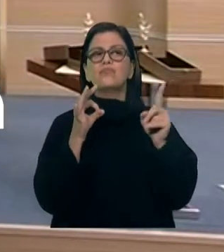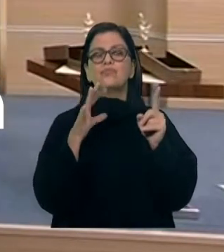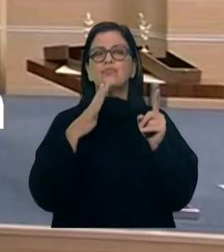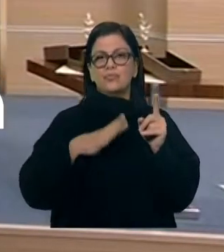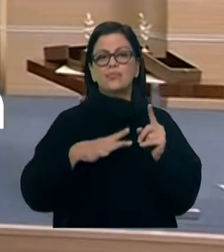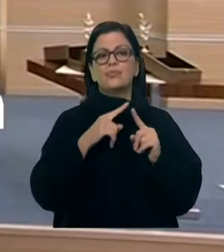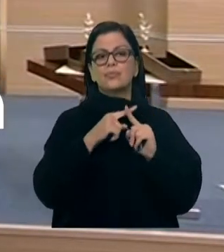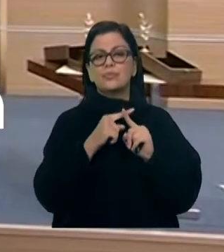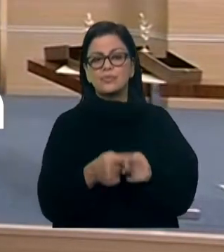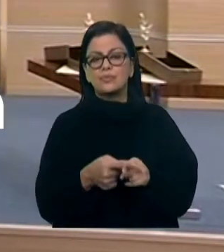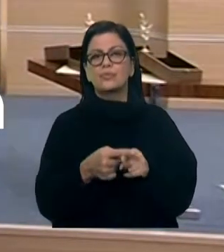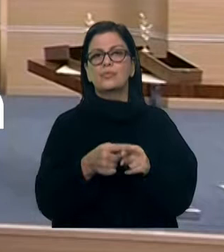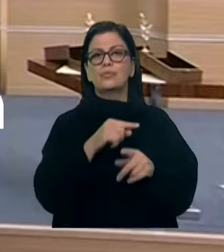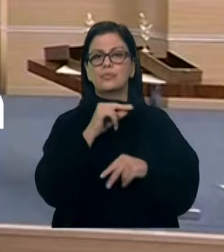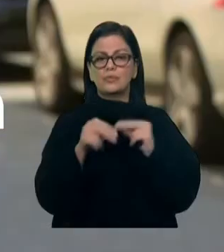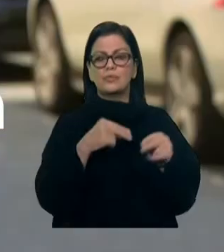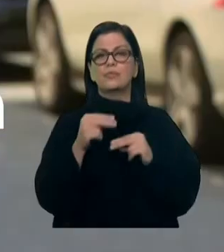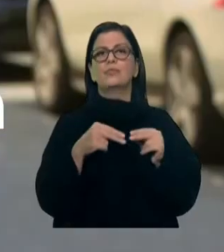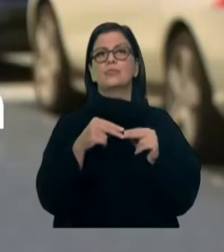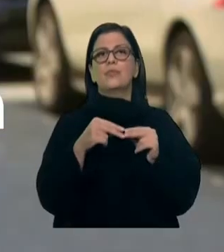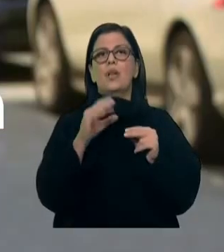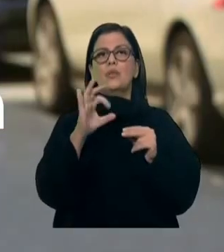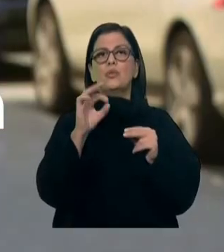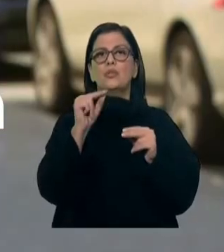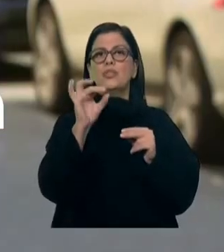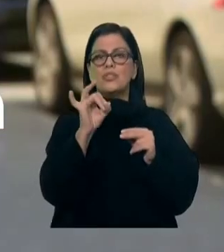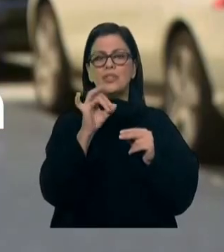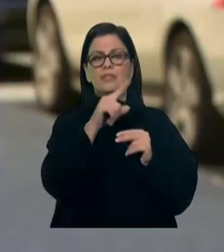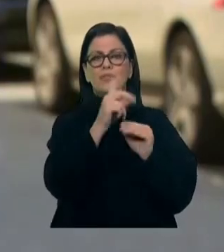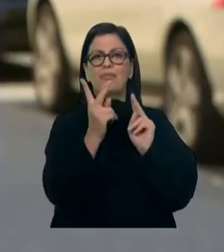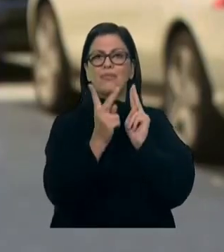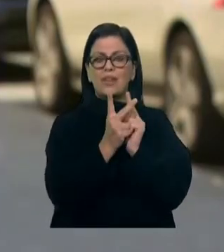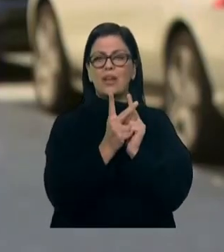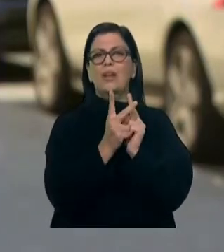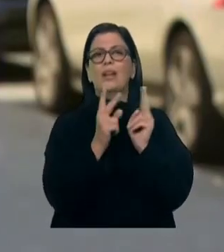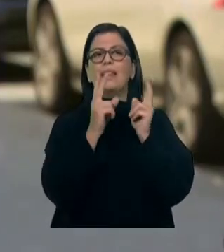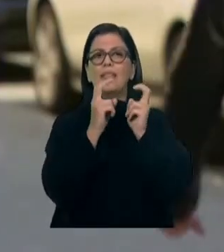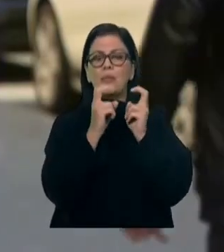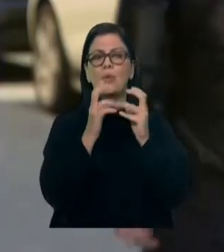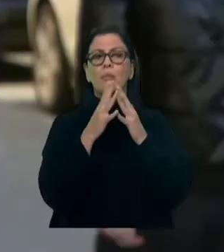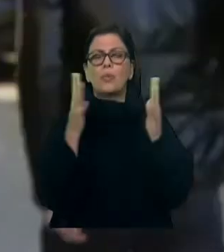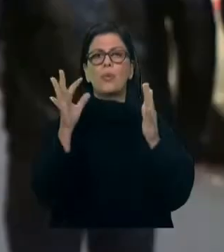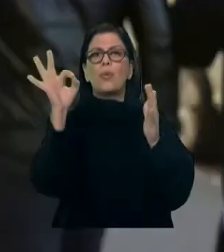Soçi görüşün gedişatı, orada müzakirə olunan məsələlər, xüsusilə nəqliyyat